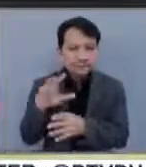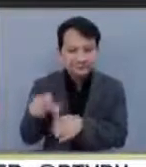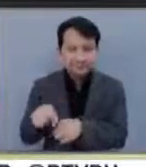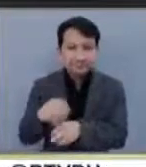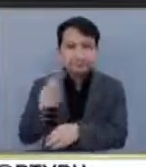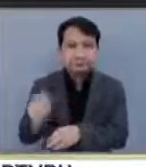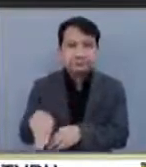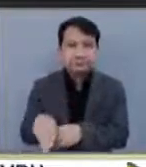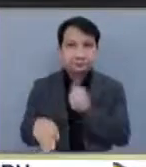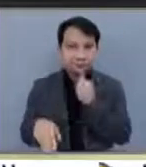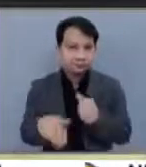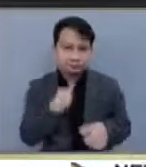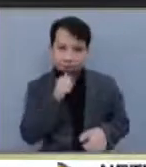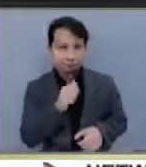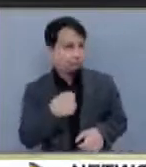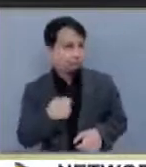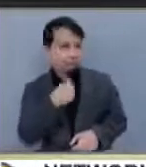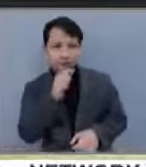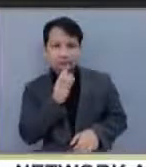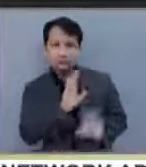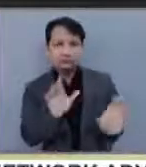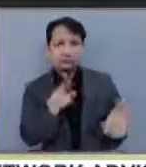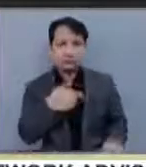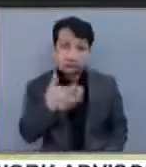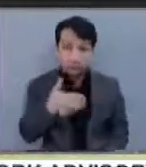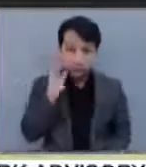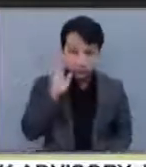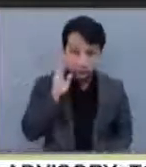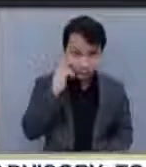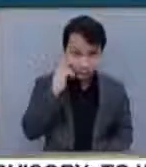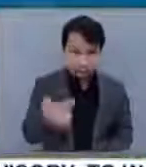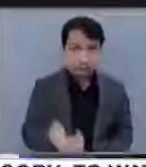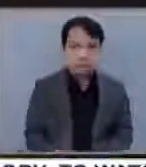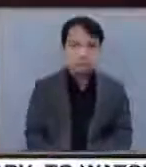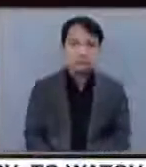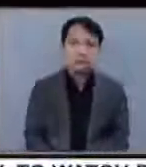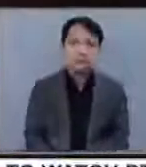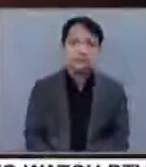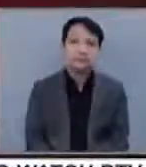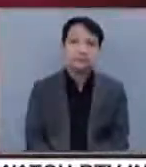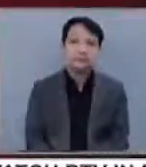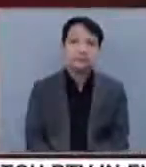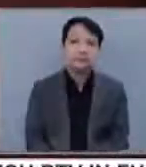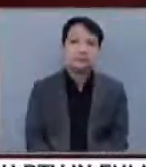ang akusasyon si Bernard Haudian sa detalye.